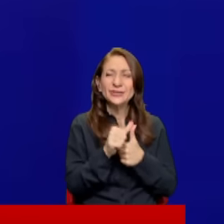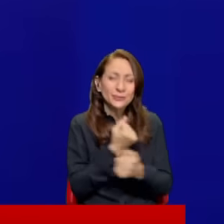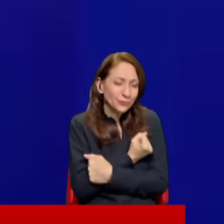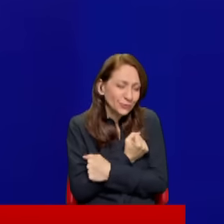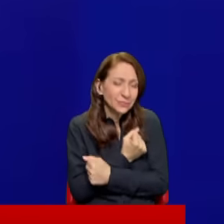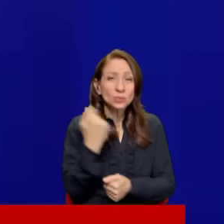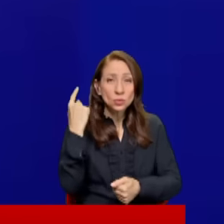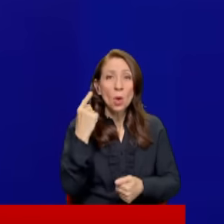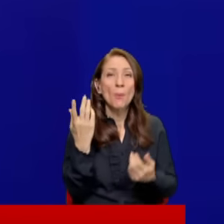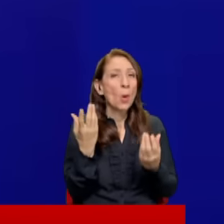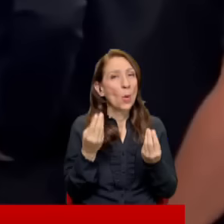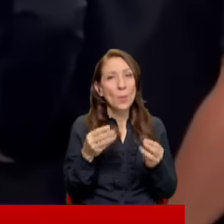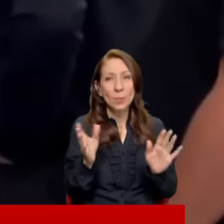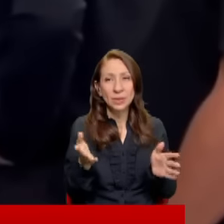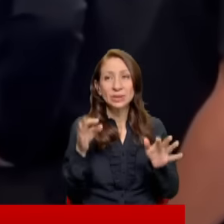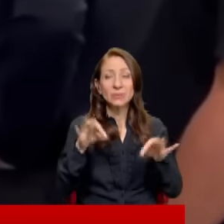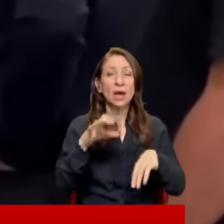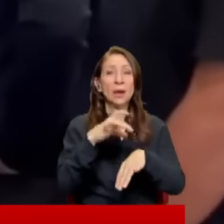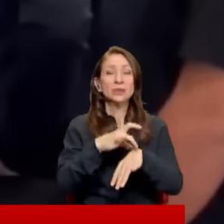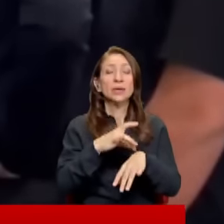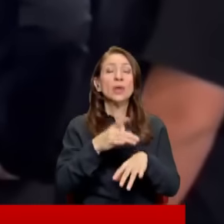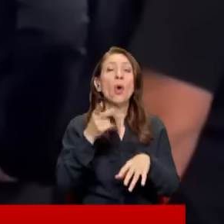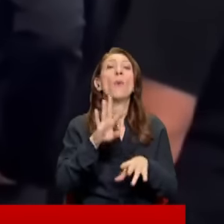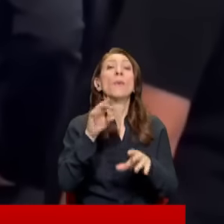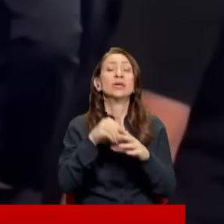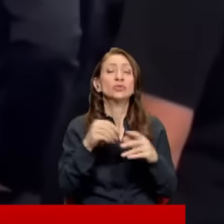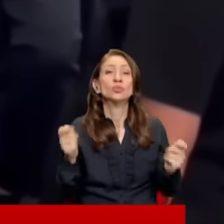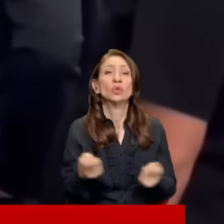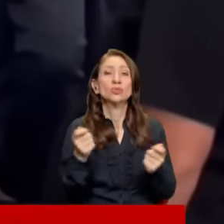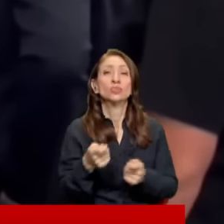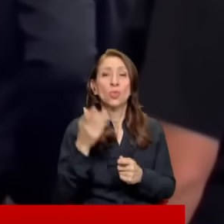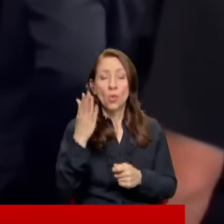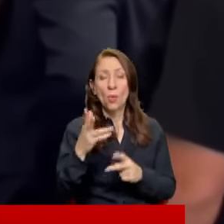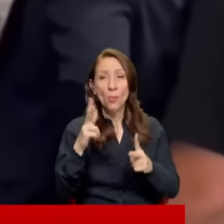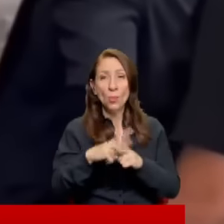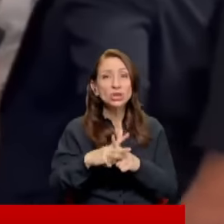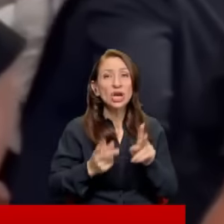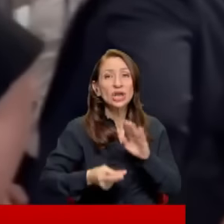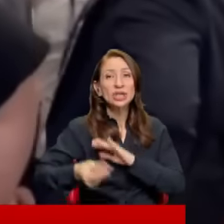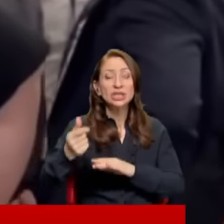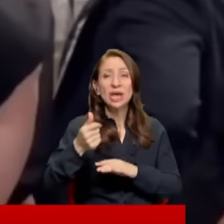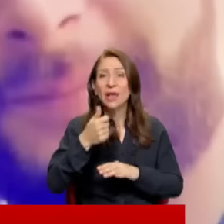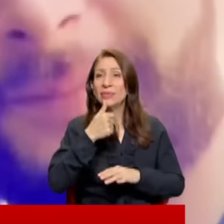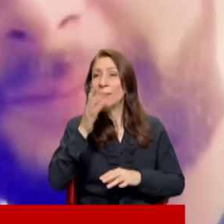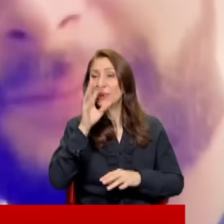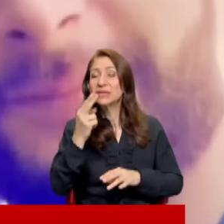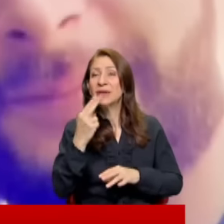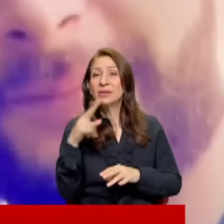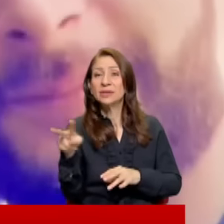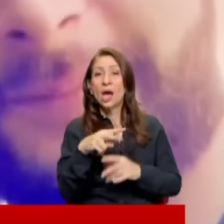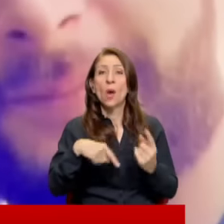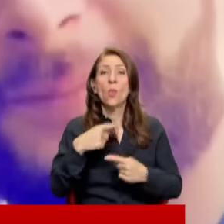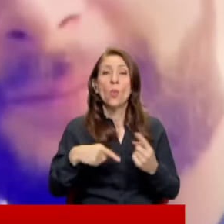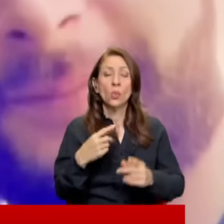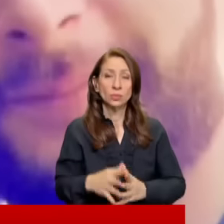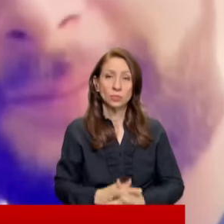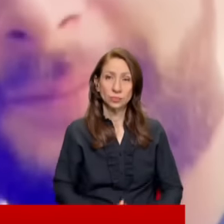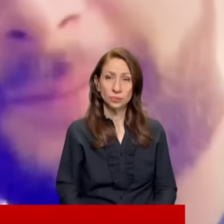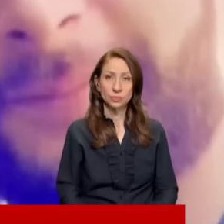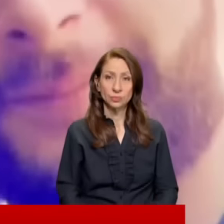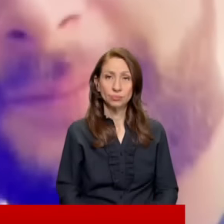kavuşmaktır ama olmadı şimdi hastanede yaşam mücadelesi veriyor polis kaçan saldırganı ve yanındaki kadını